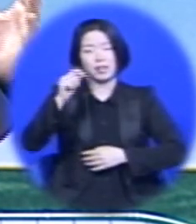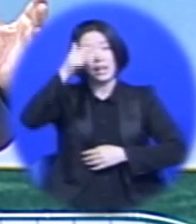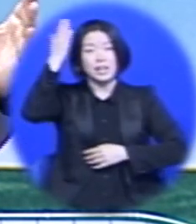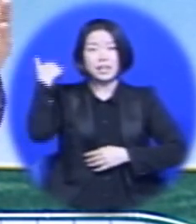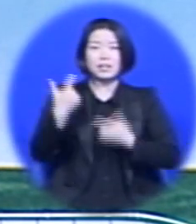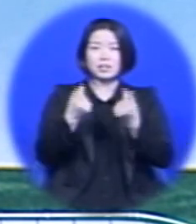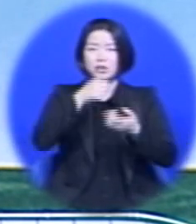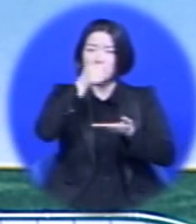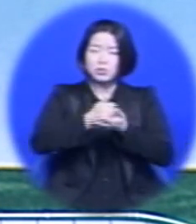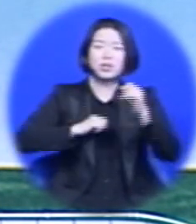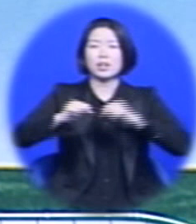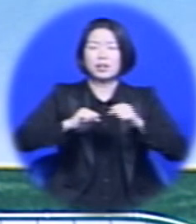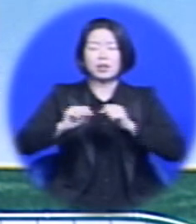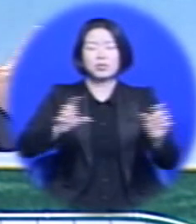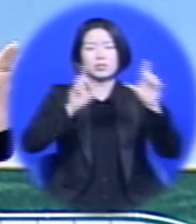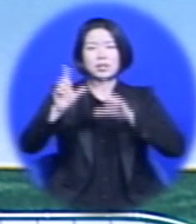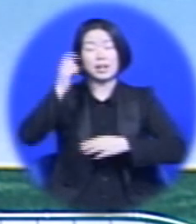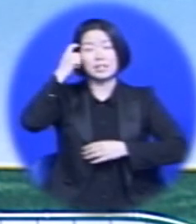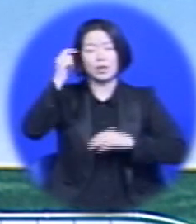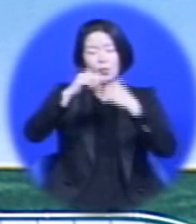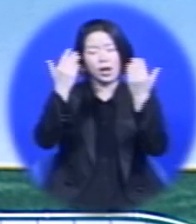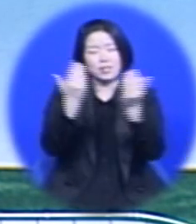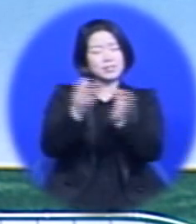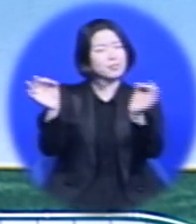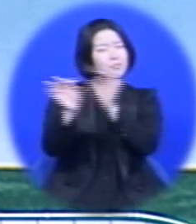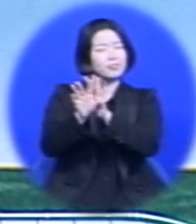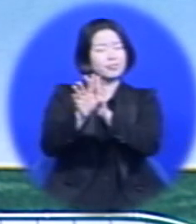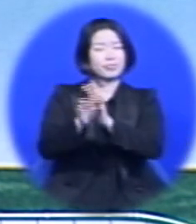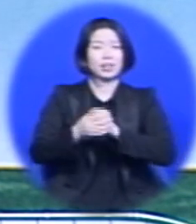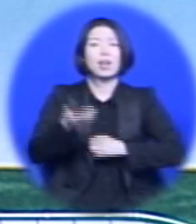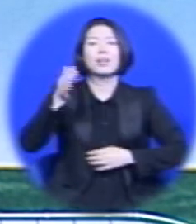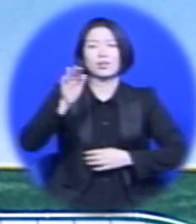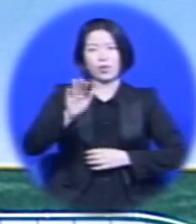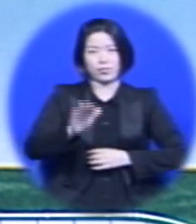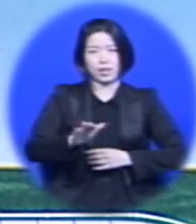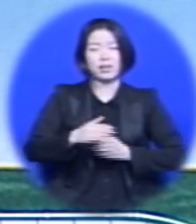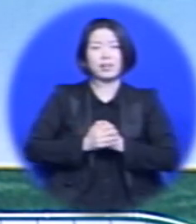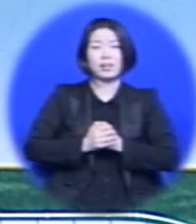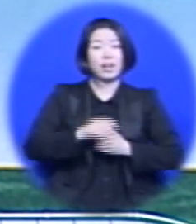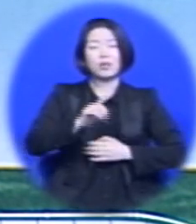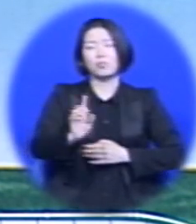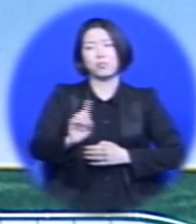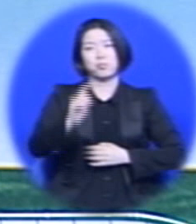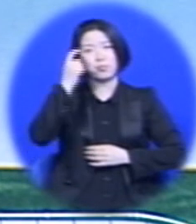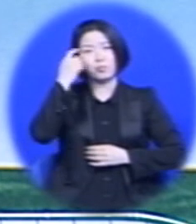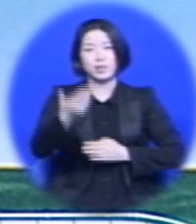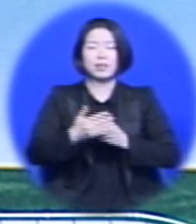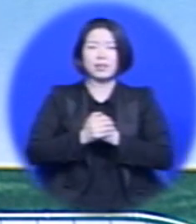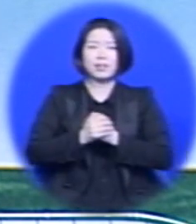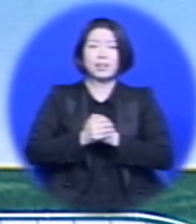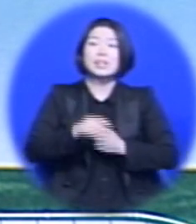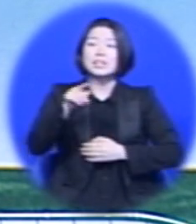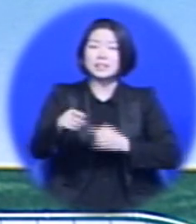죄짓고 살 생각은 이제 완전히 다 청산했습니다 그런데 이게 웬 일입니까